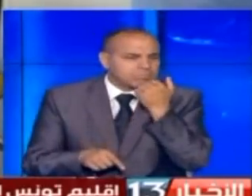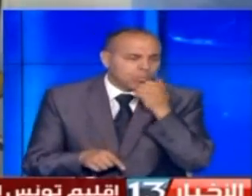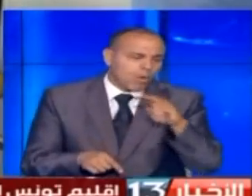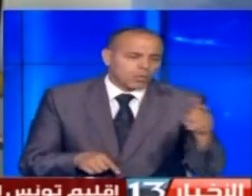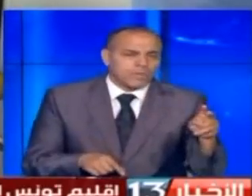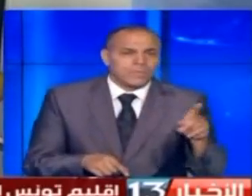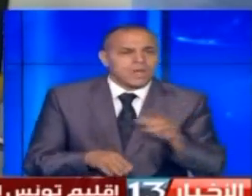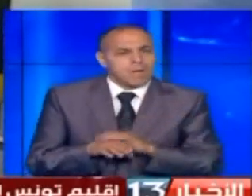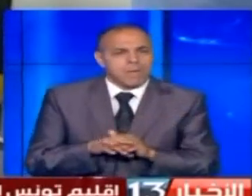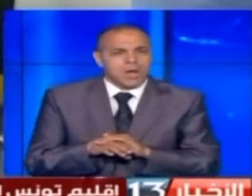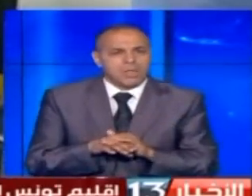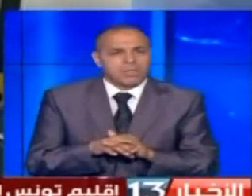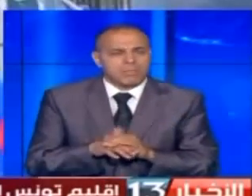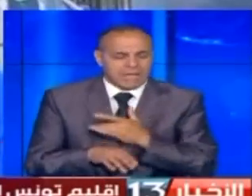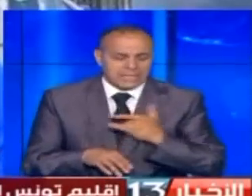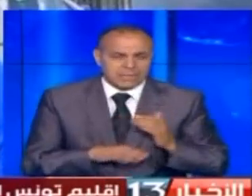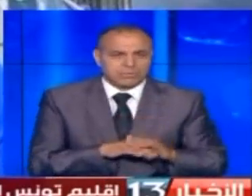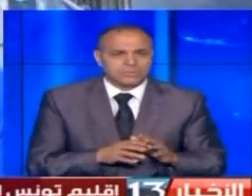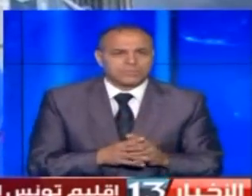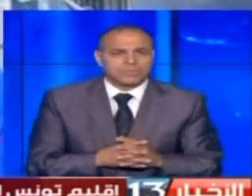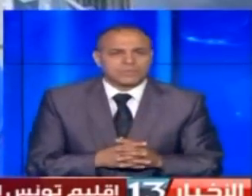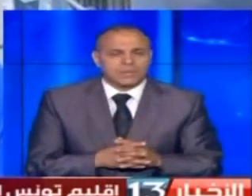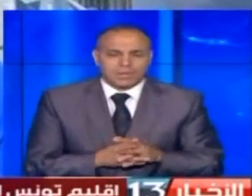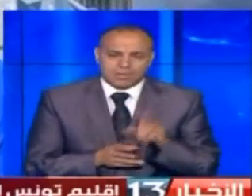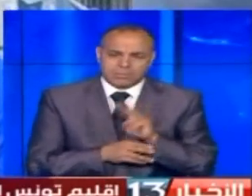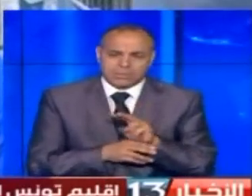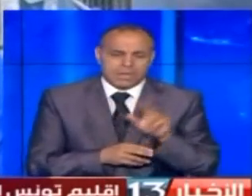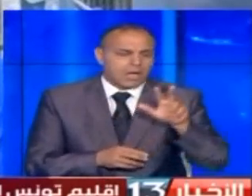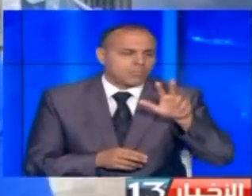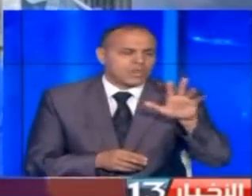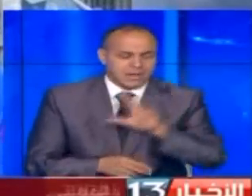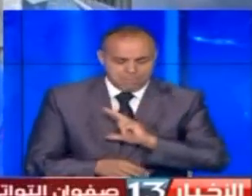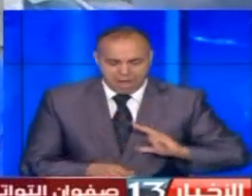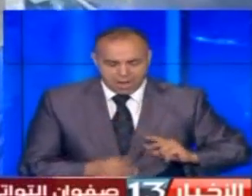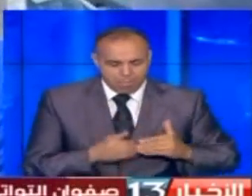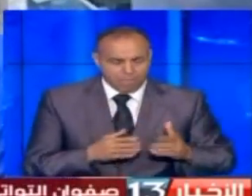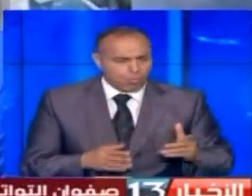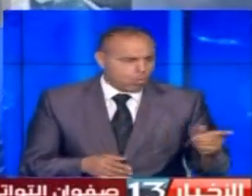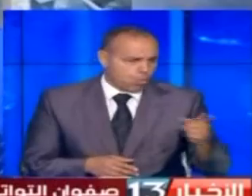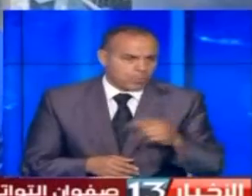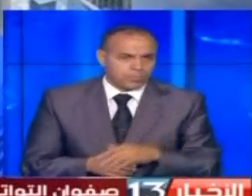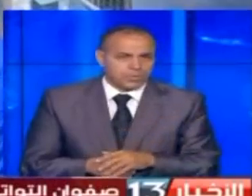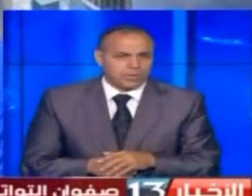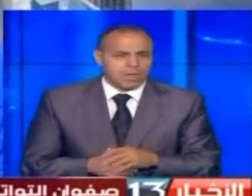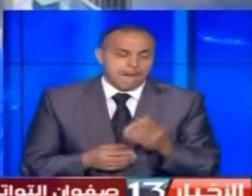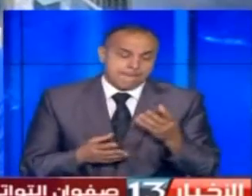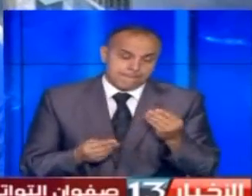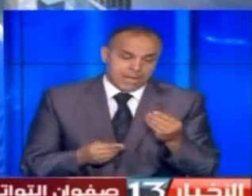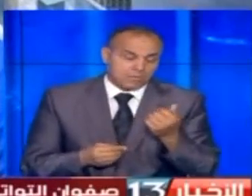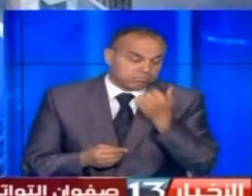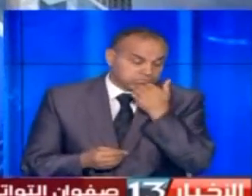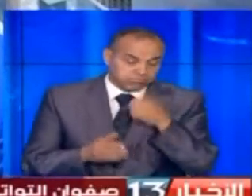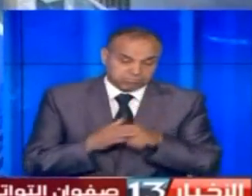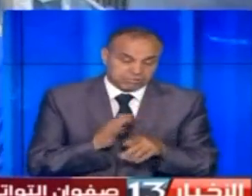أخرى تتعلق بحفظ الصحة. وتم يعني معاينة 35 محل مفتوح للعموم، ولقينا فيه برشا يعني